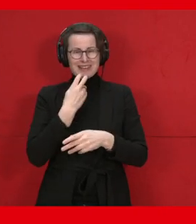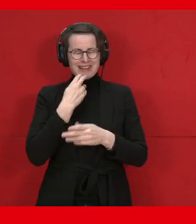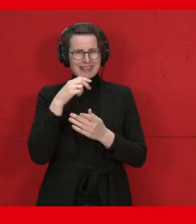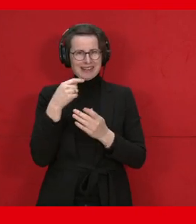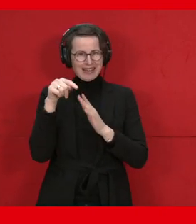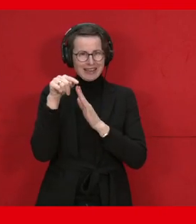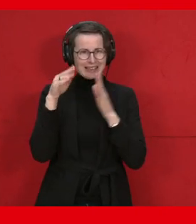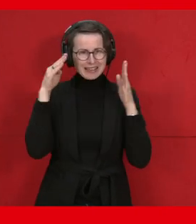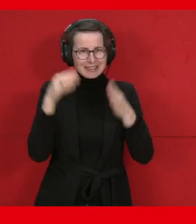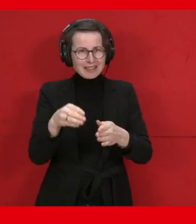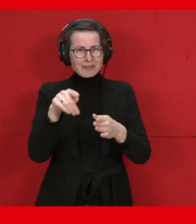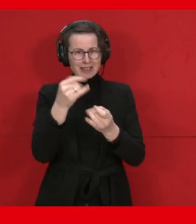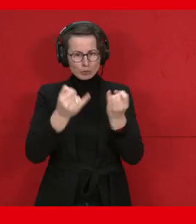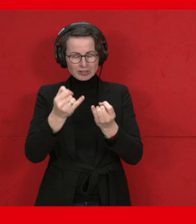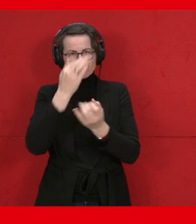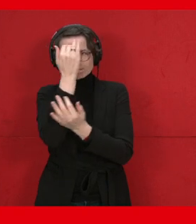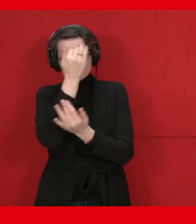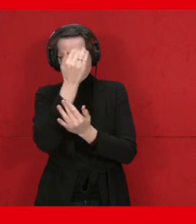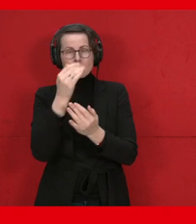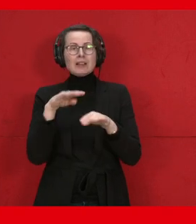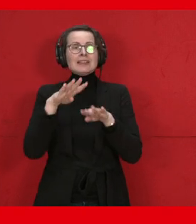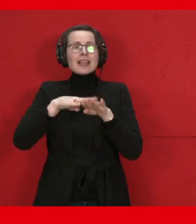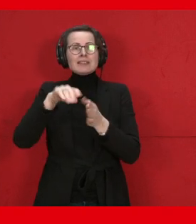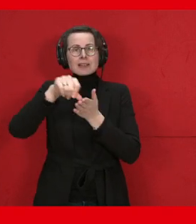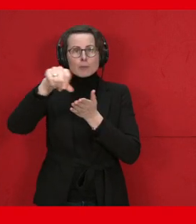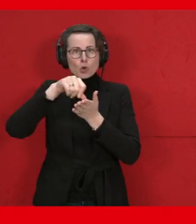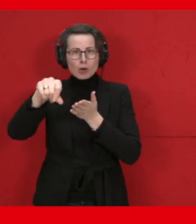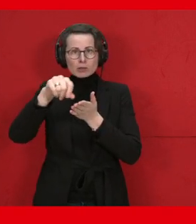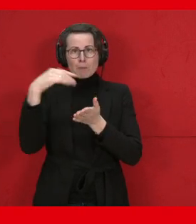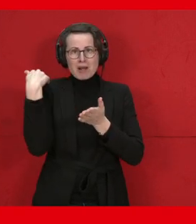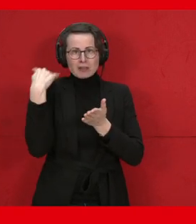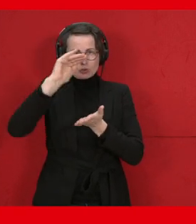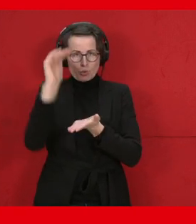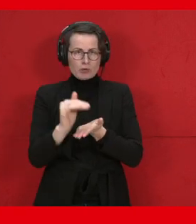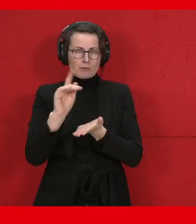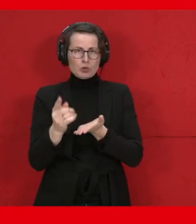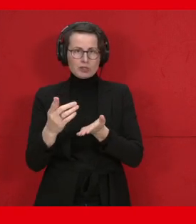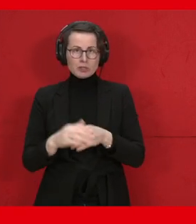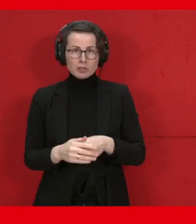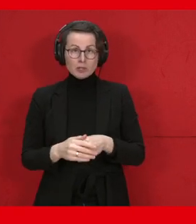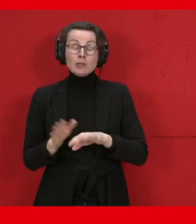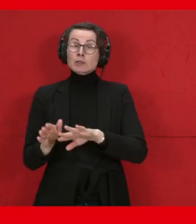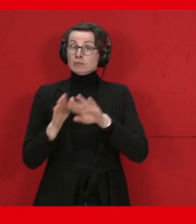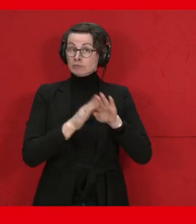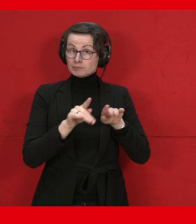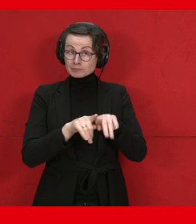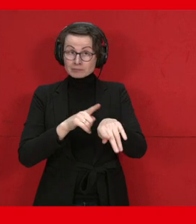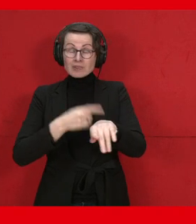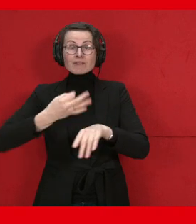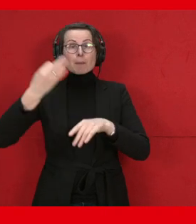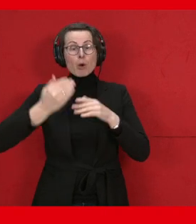energieintensiven Industrien darüber reden, wie wir uns an den Netzgebühren entlasten können. Wir brauchen aber auch, das gehört auch dazu, einen